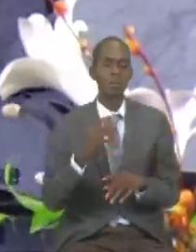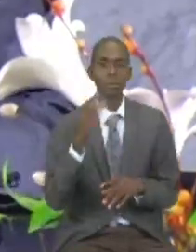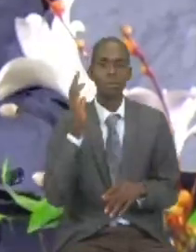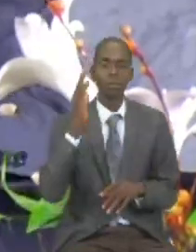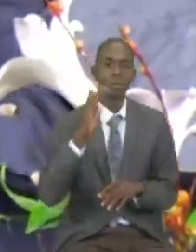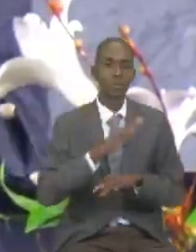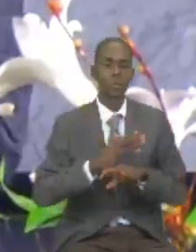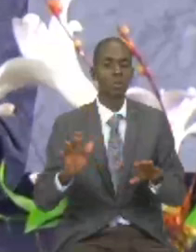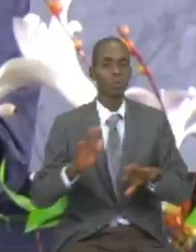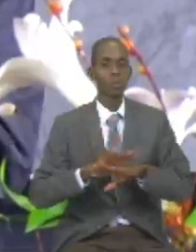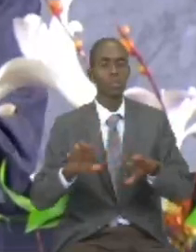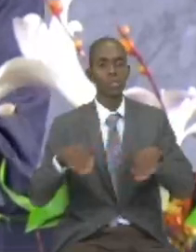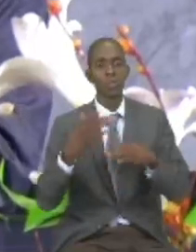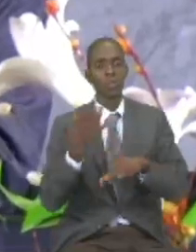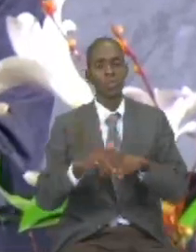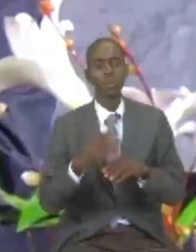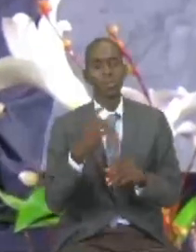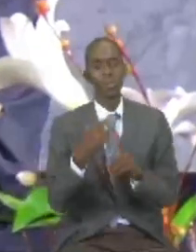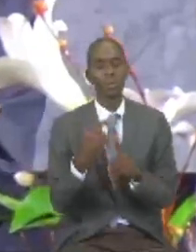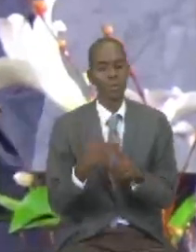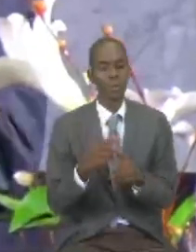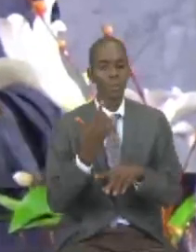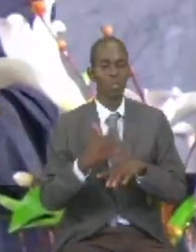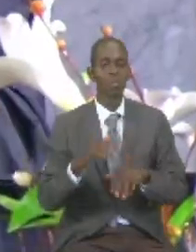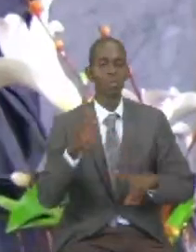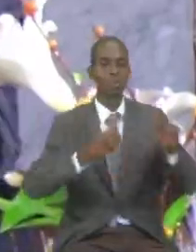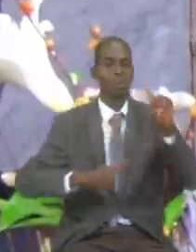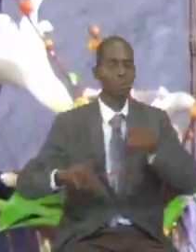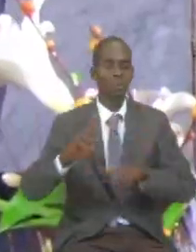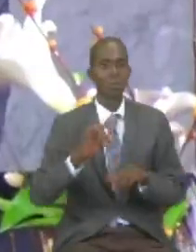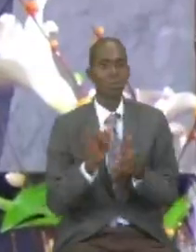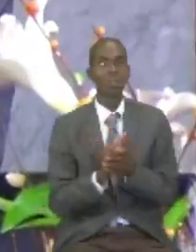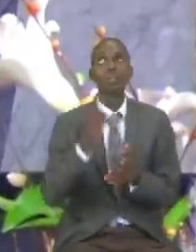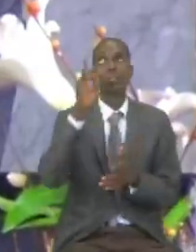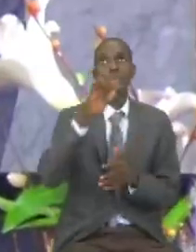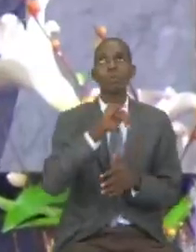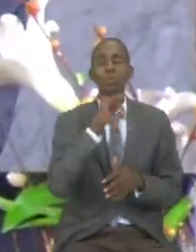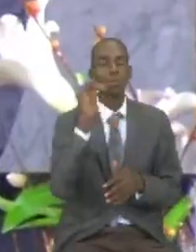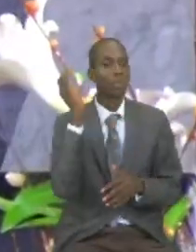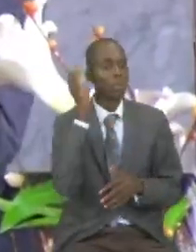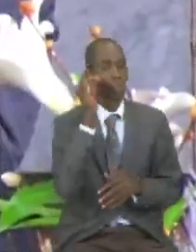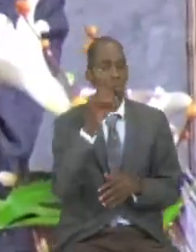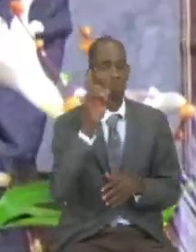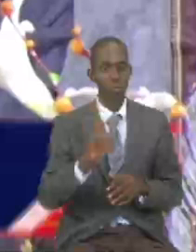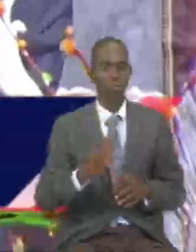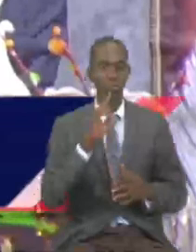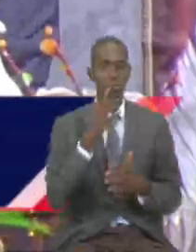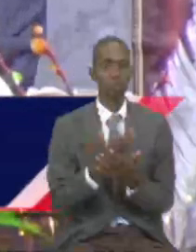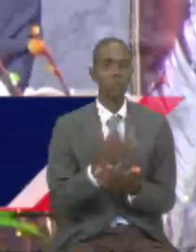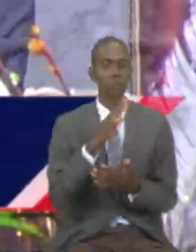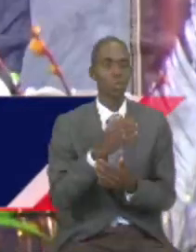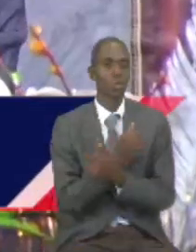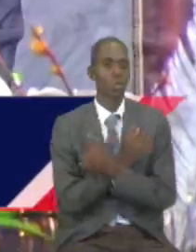vides témoignages que Dieu ne soutient pas. Tu vas prouver ton amour pour